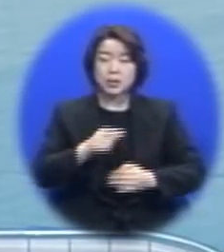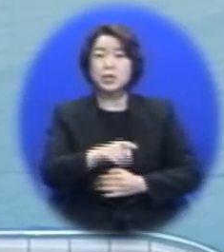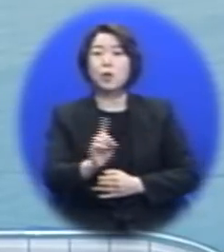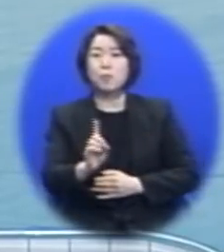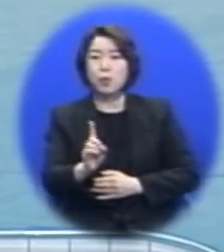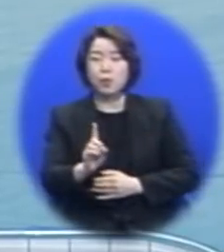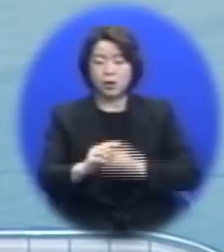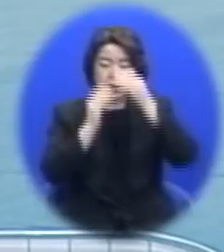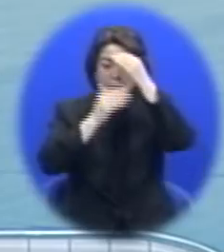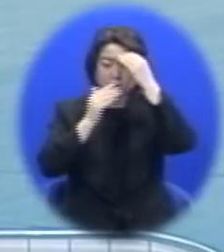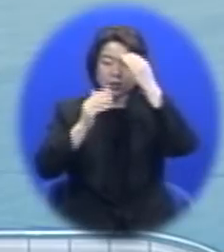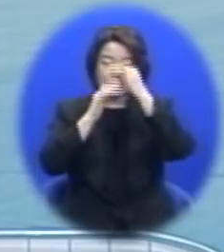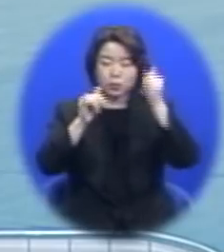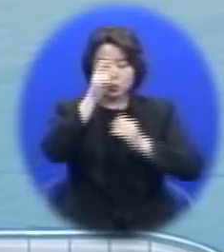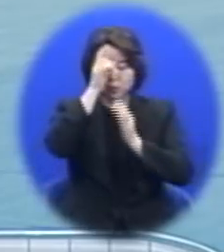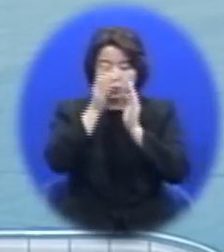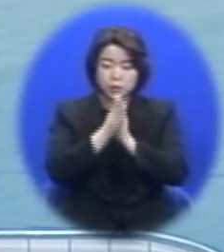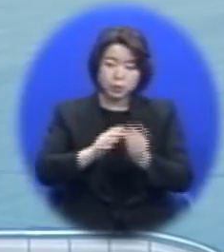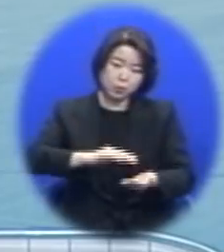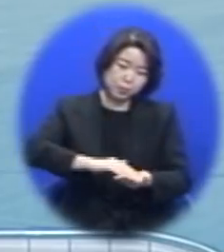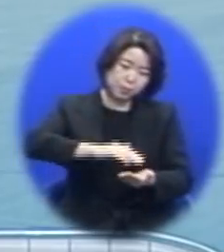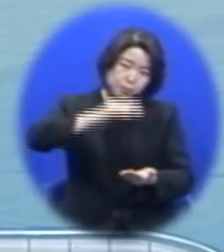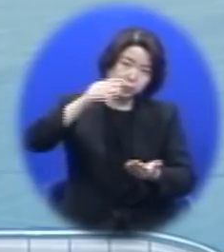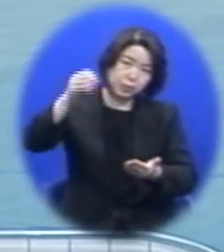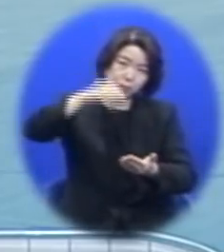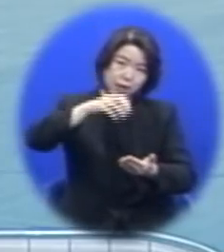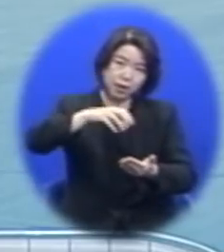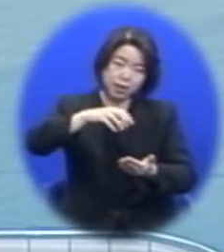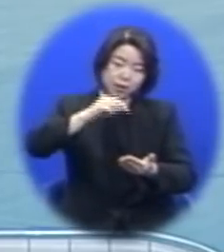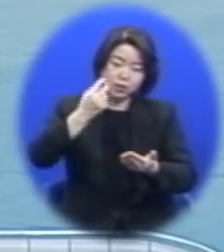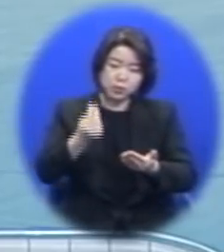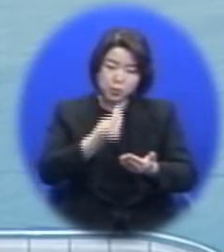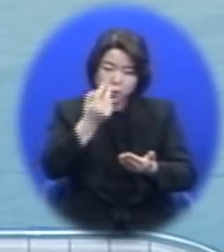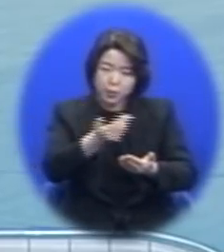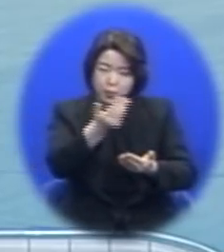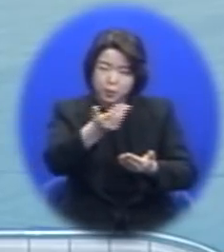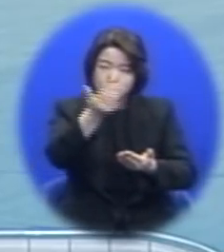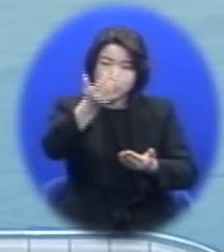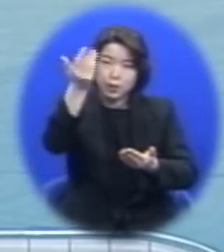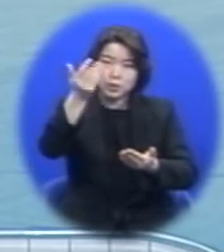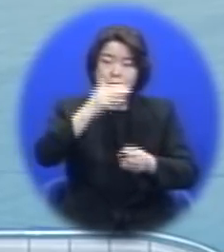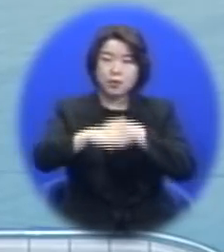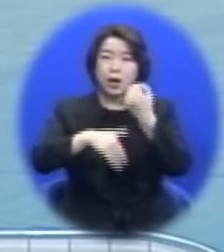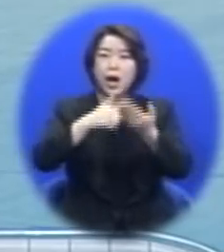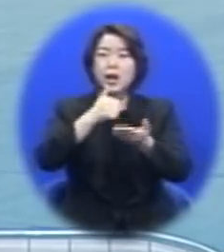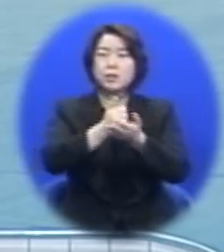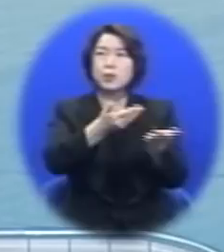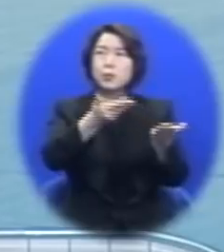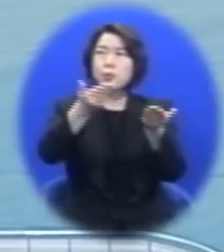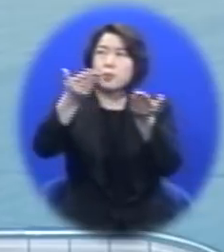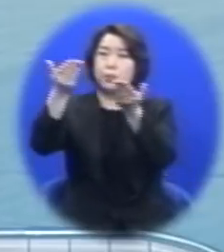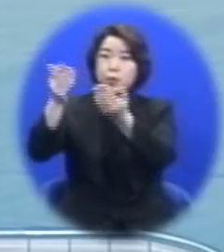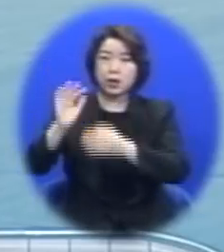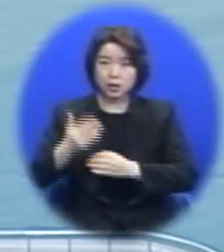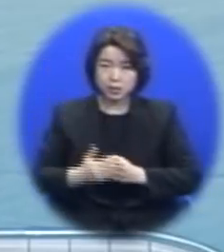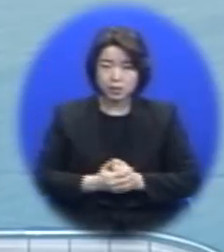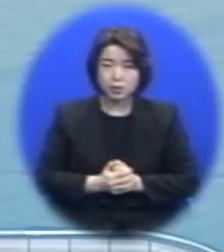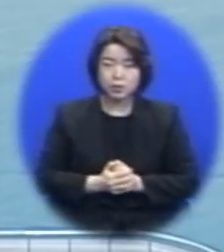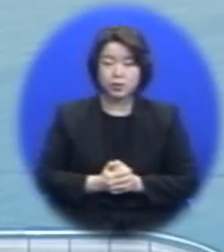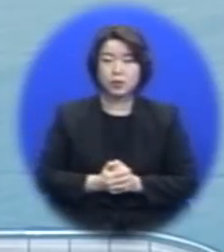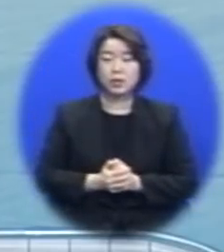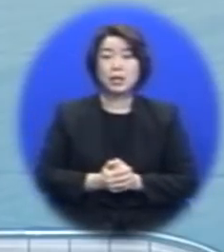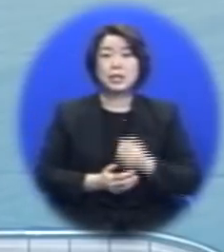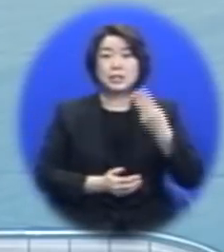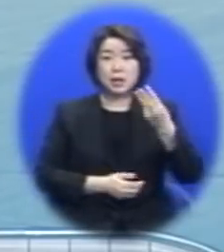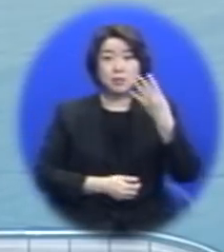담아두는 것입니다. 거기서부터 향기가 나와서 하나님께로 올라갑니다. 3절, 4절